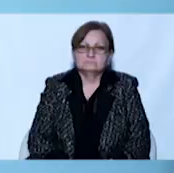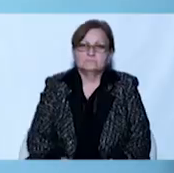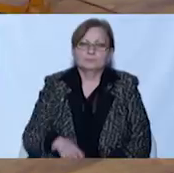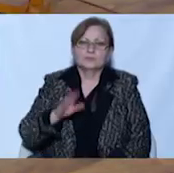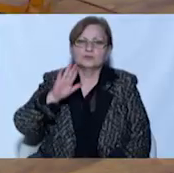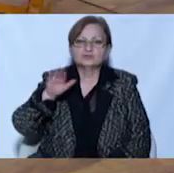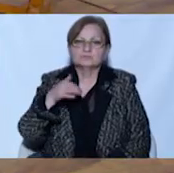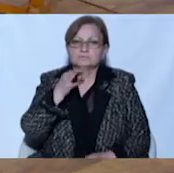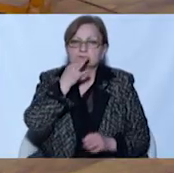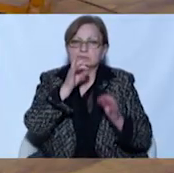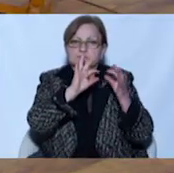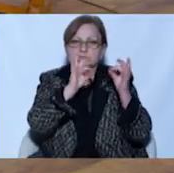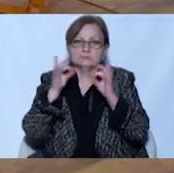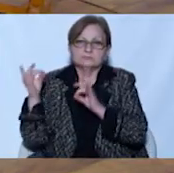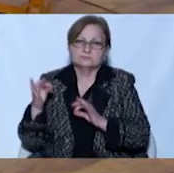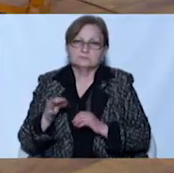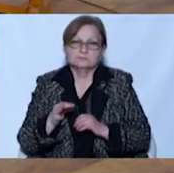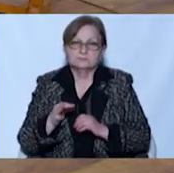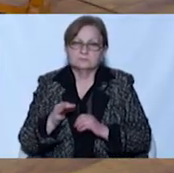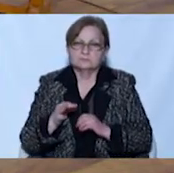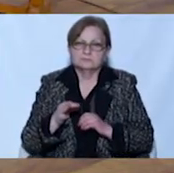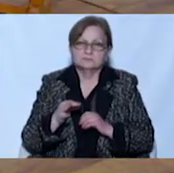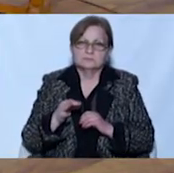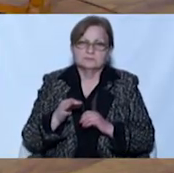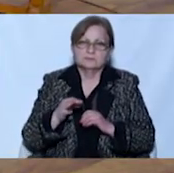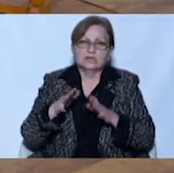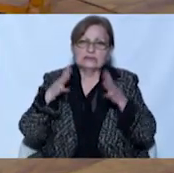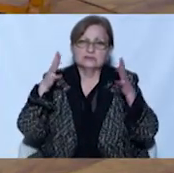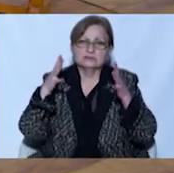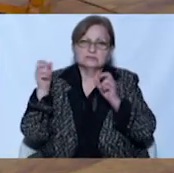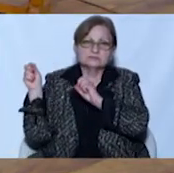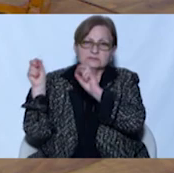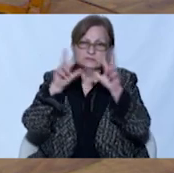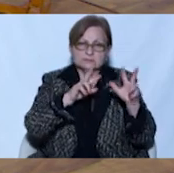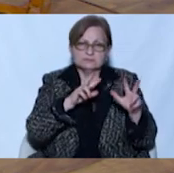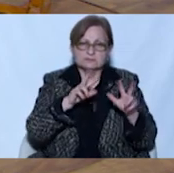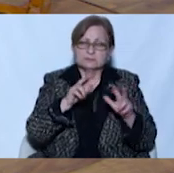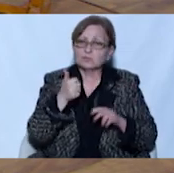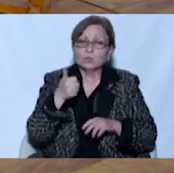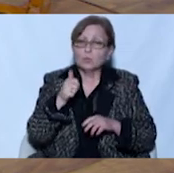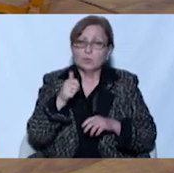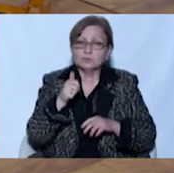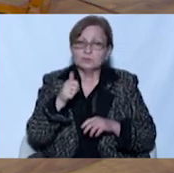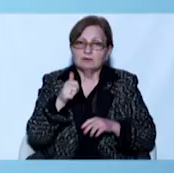შემდეგი წინადადება. დიდი დიღომი არის როგორი?